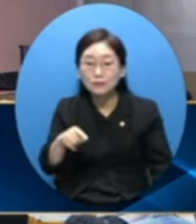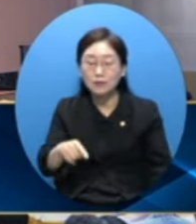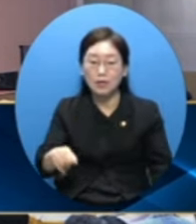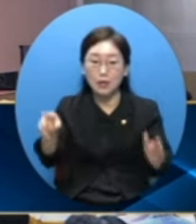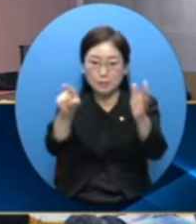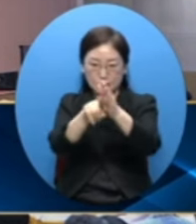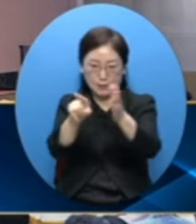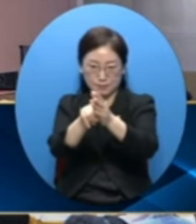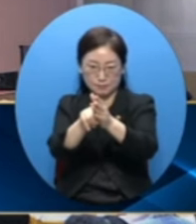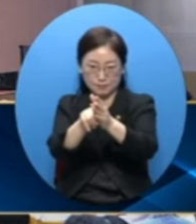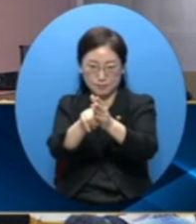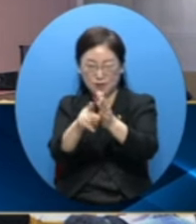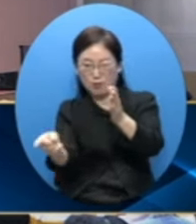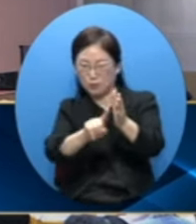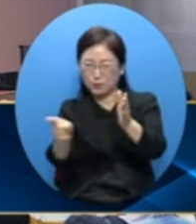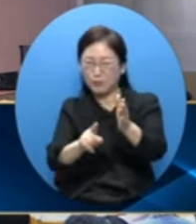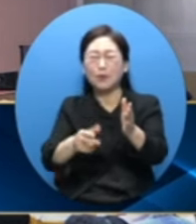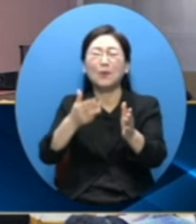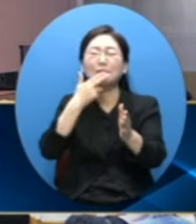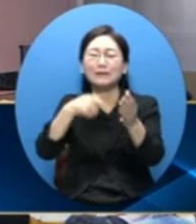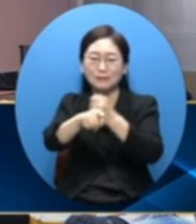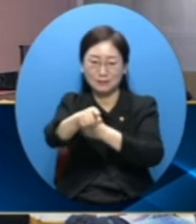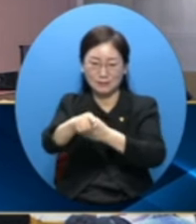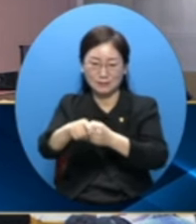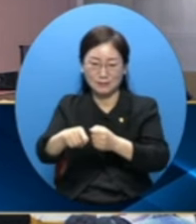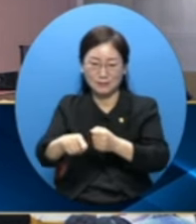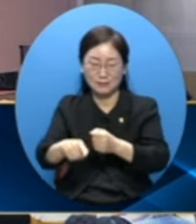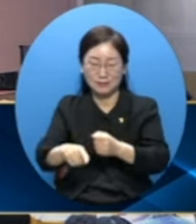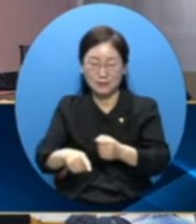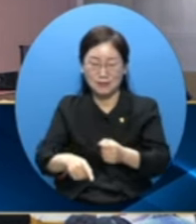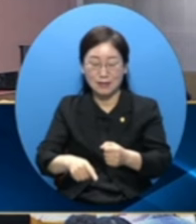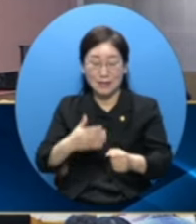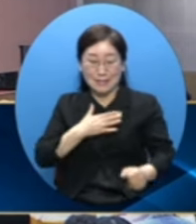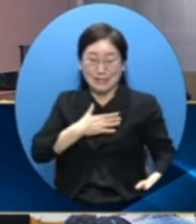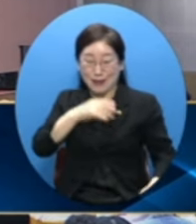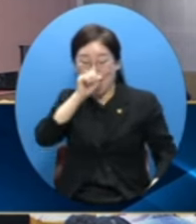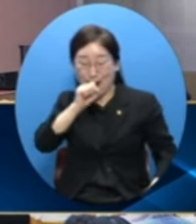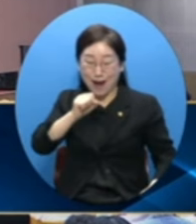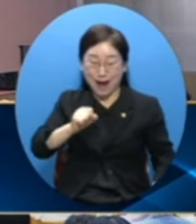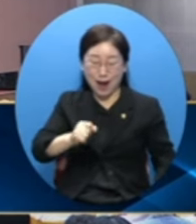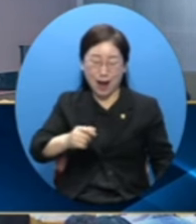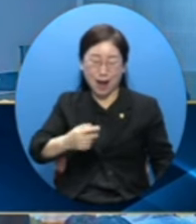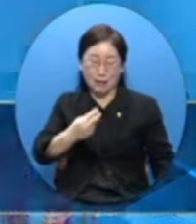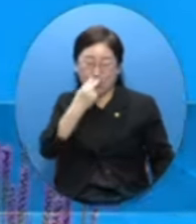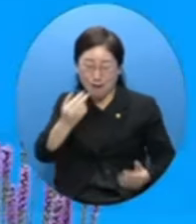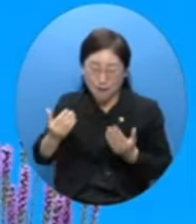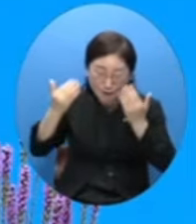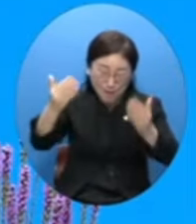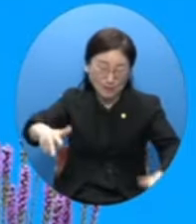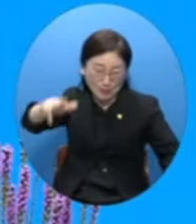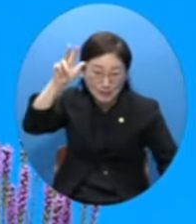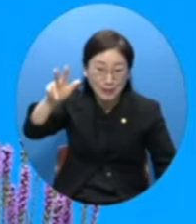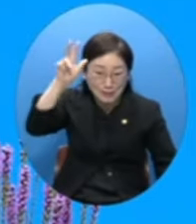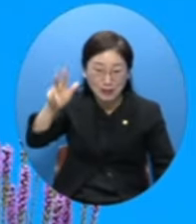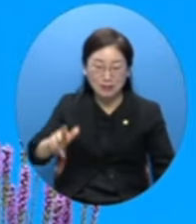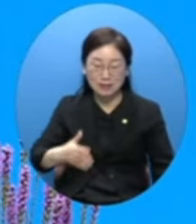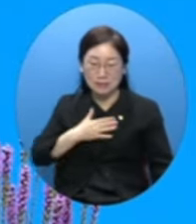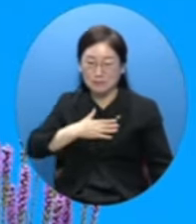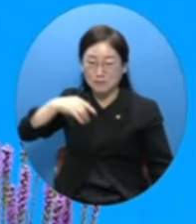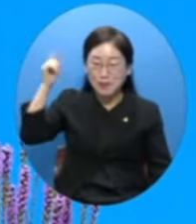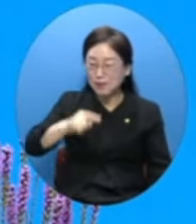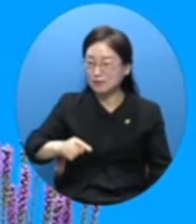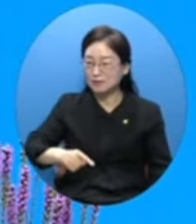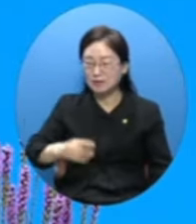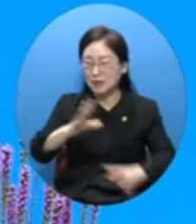정해 놓고는 왔다리 갔다리 하지 않는 것입니다 기분이 좋으면 내 목숨 받아 주인 하겠습니다 기분이 나쁘면